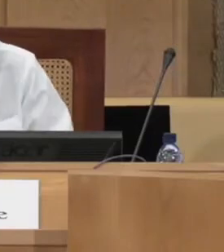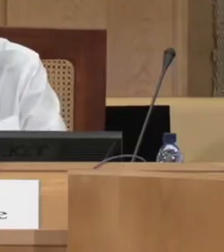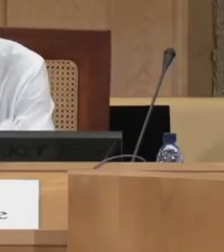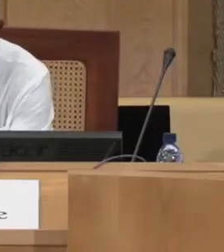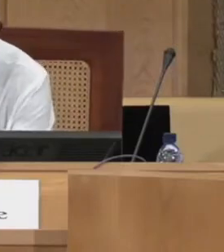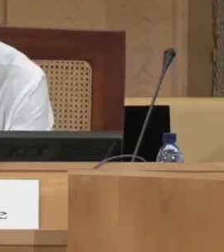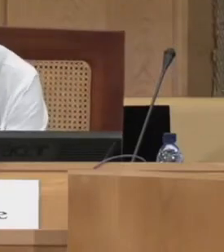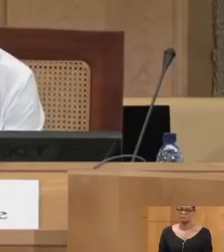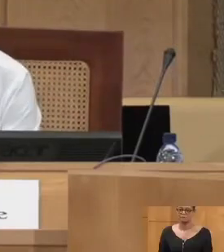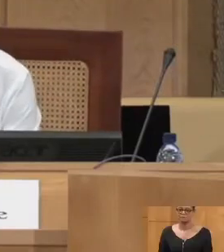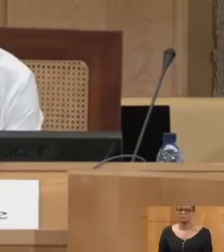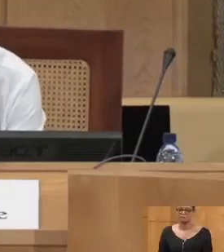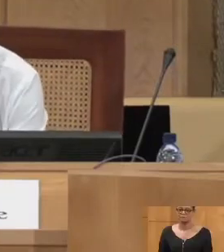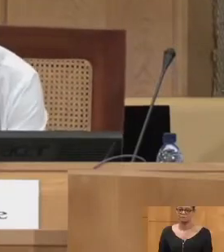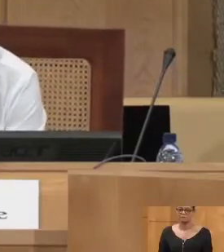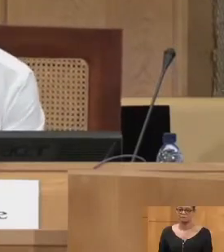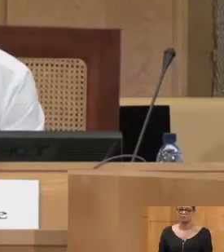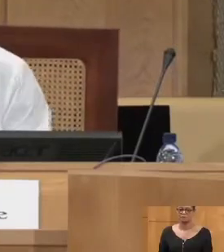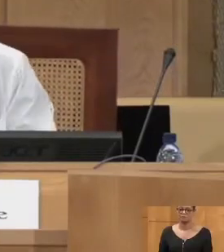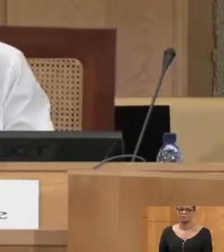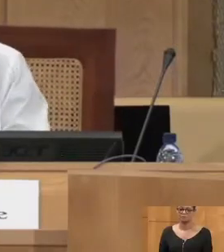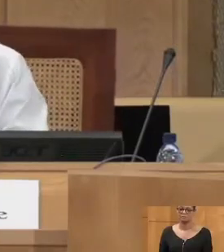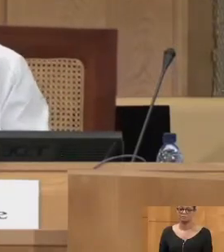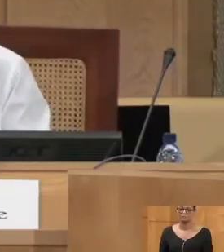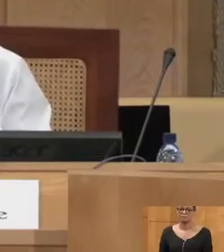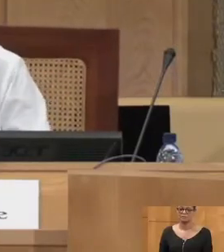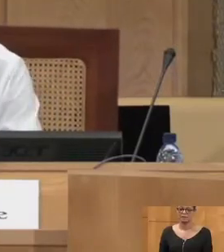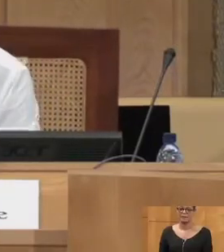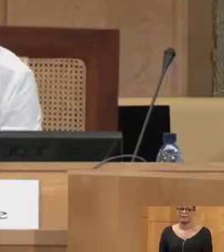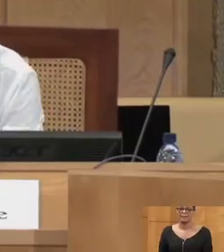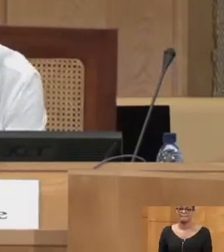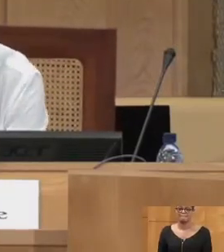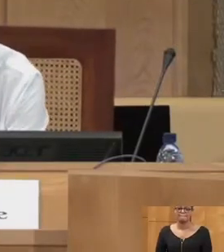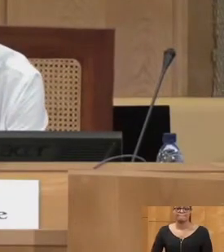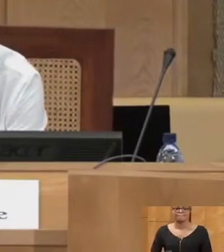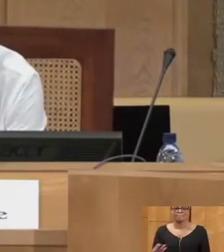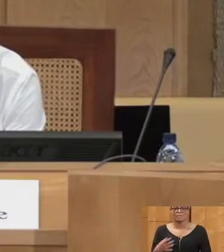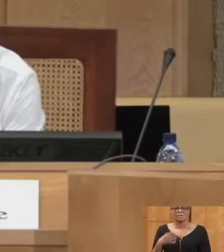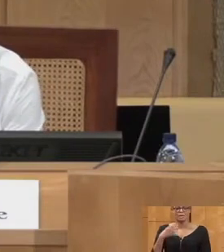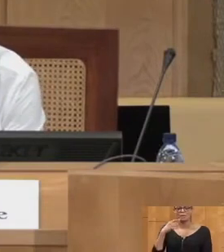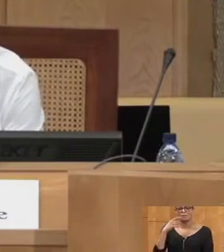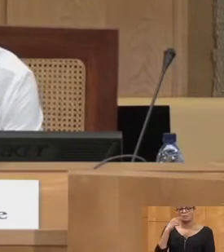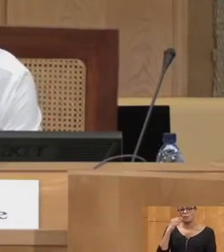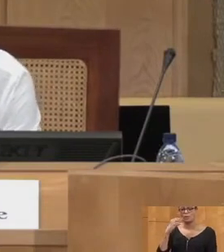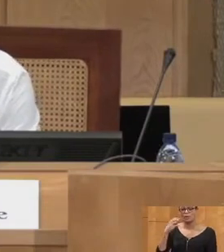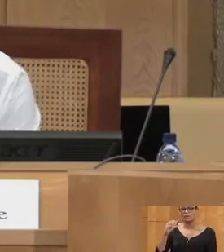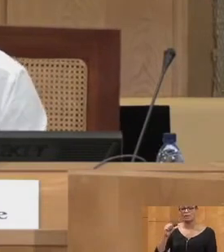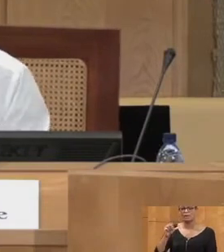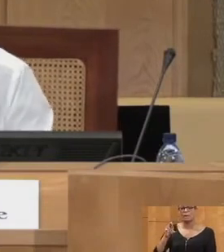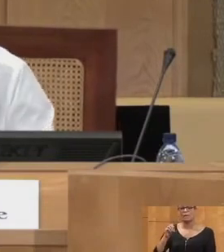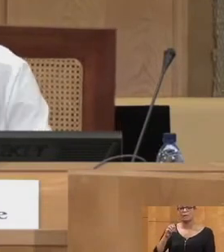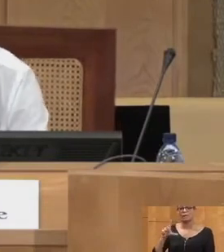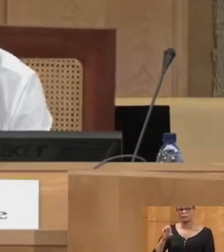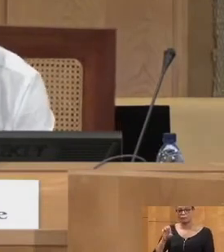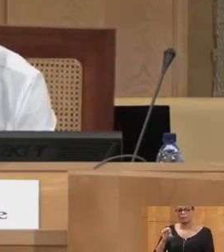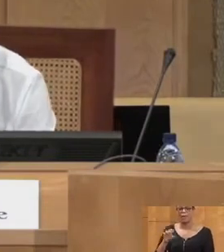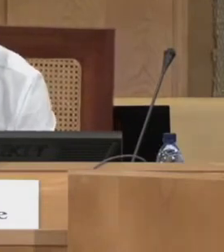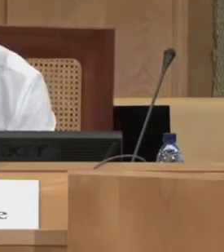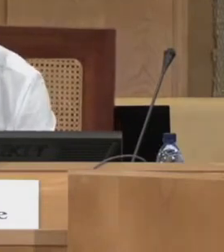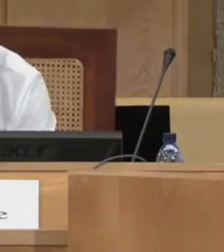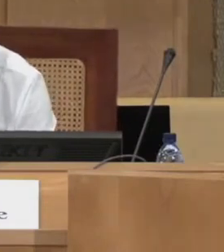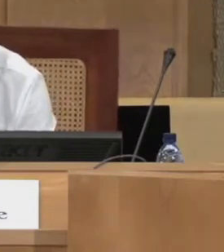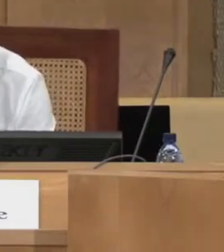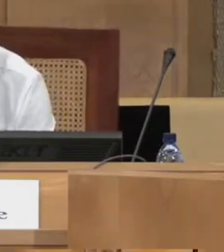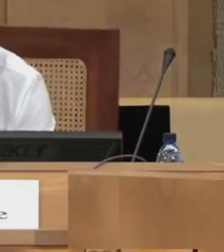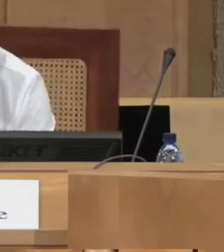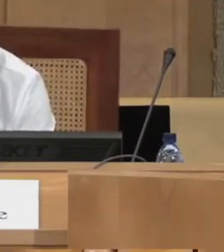Bien. Eh bien, pour répondre aux remarques donc, de messieurs Carole et Marie-Sainte, donc je vais vous